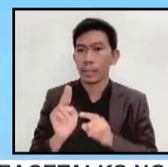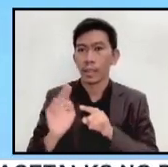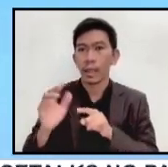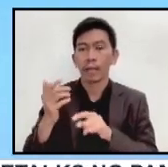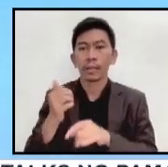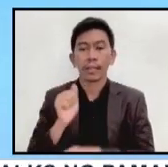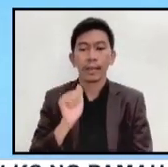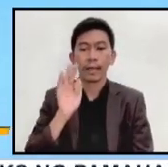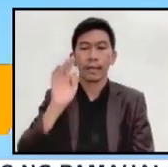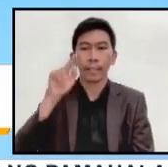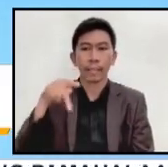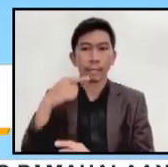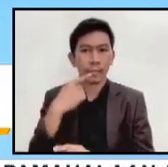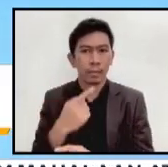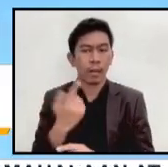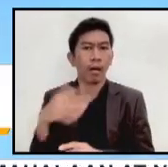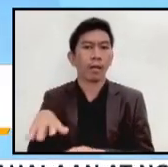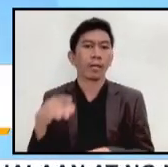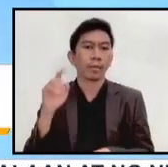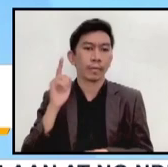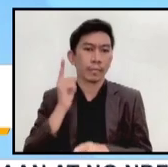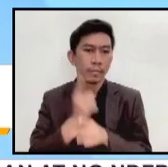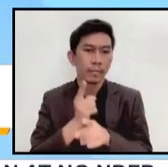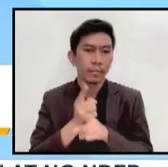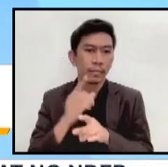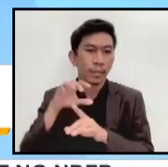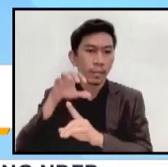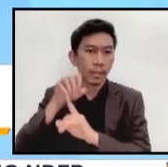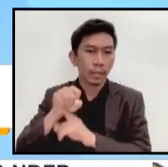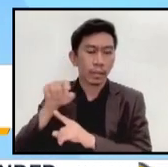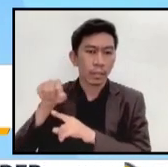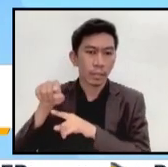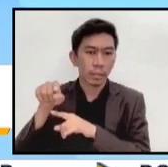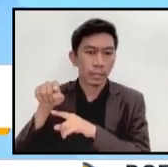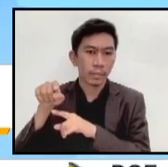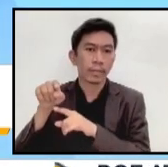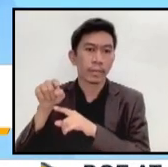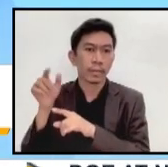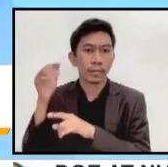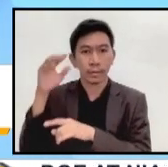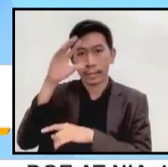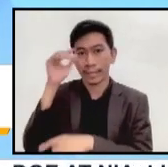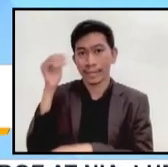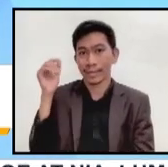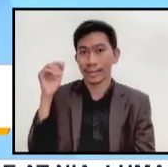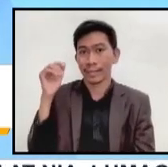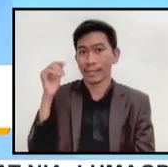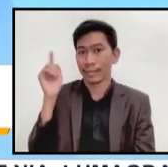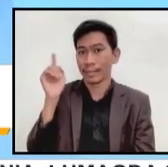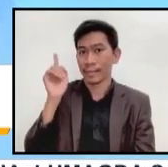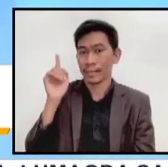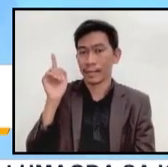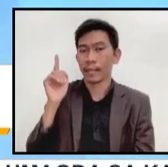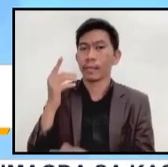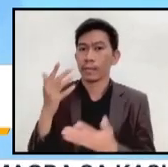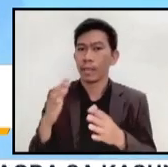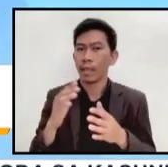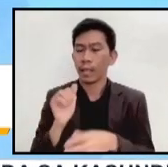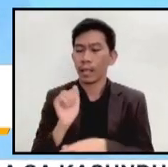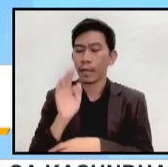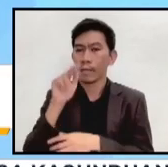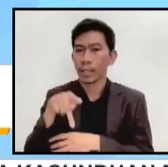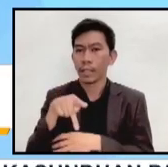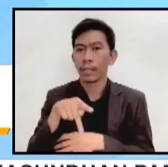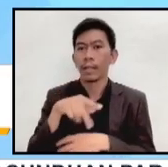pagkakahuli ni jaffar gamar Sultan nasa kote siya sa isang operasyon ng AFP at PNP sa Barangay